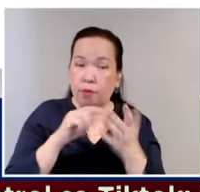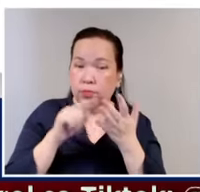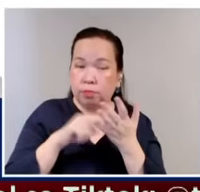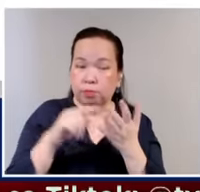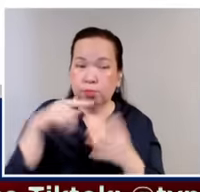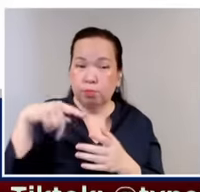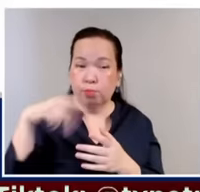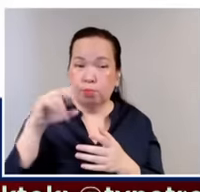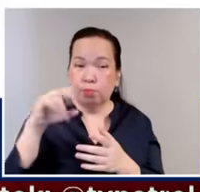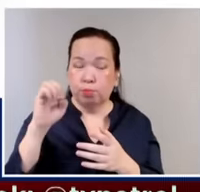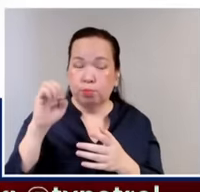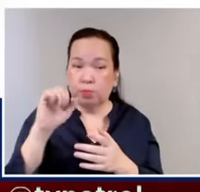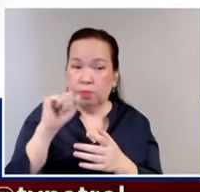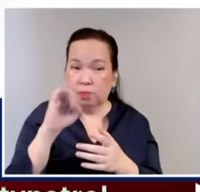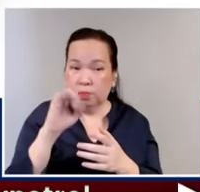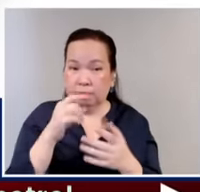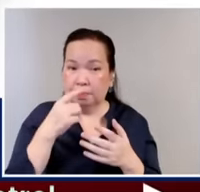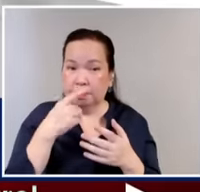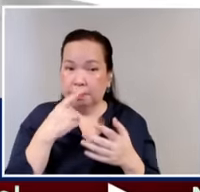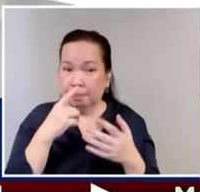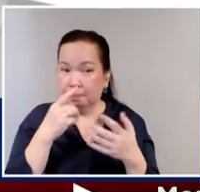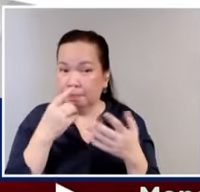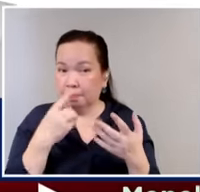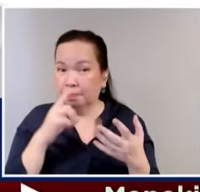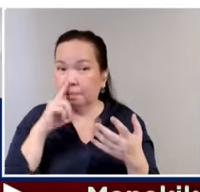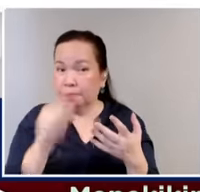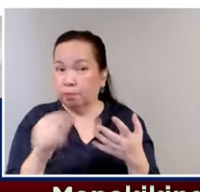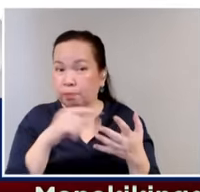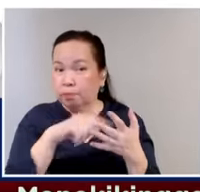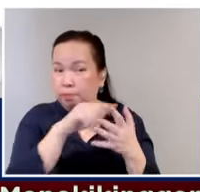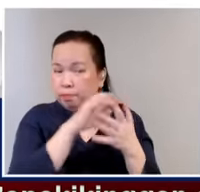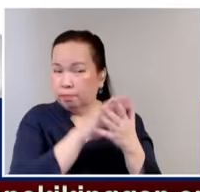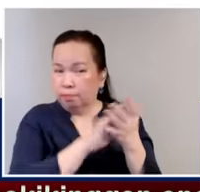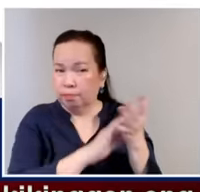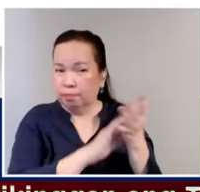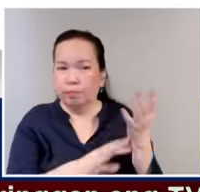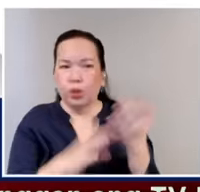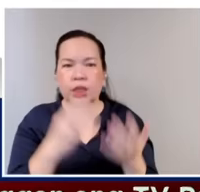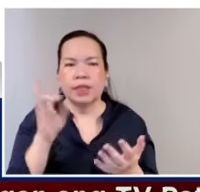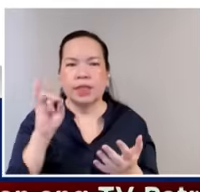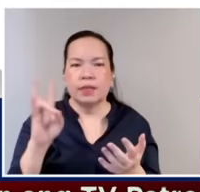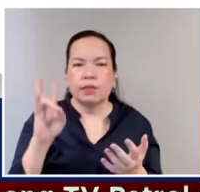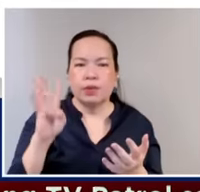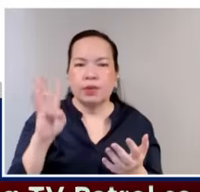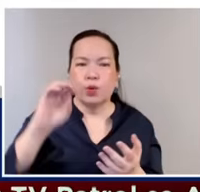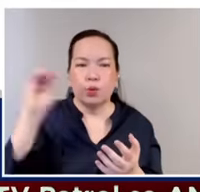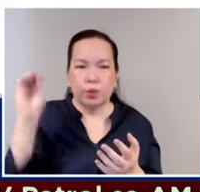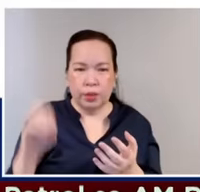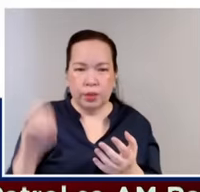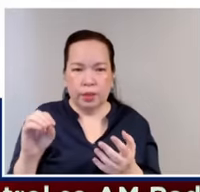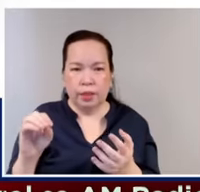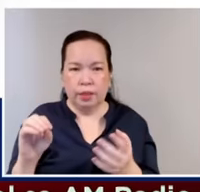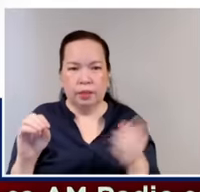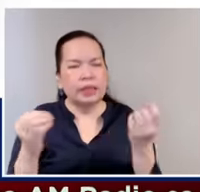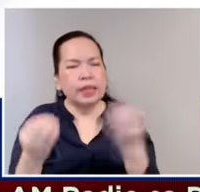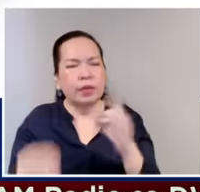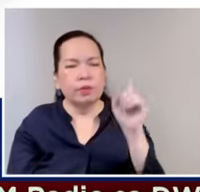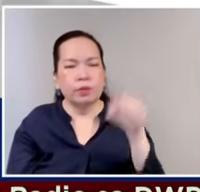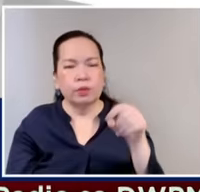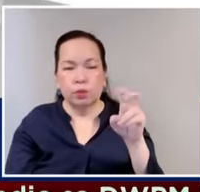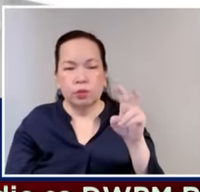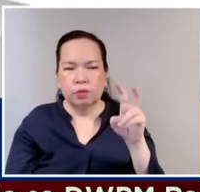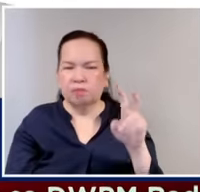Sa ulat ng Bayan National Survey ng Pulse Asia, 74% sa 1,200 respondents ang